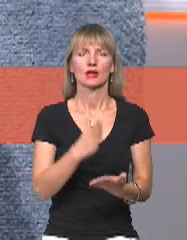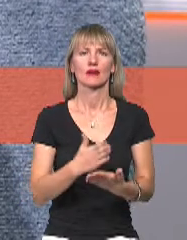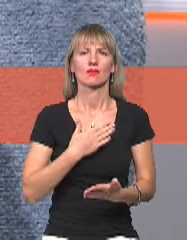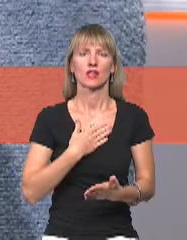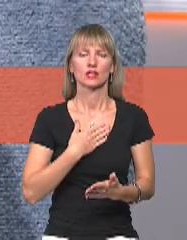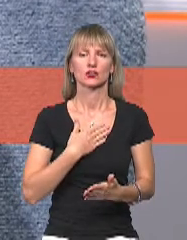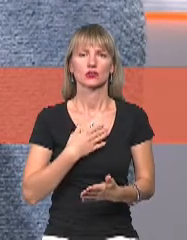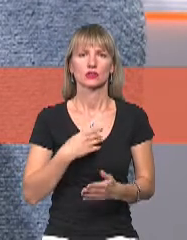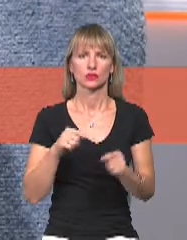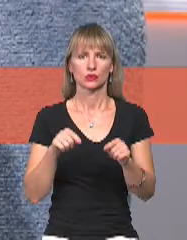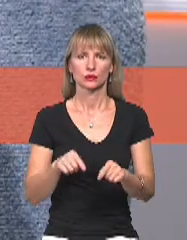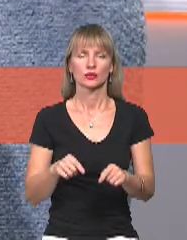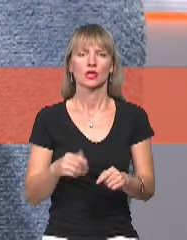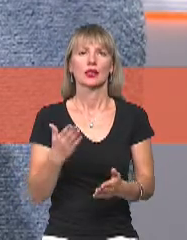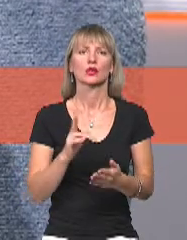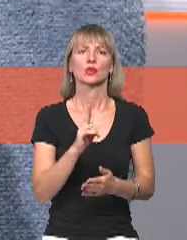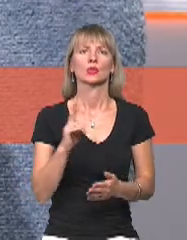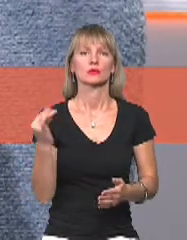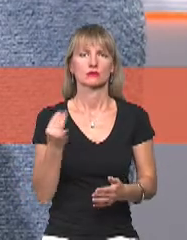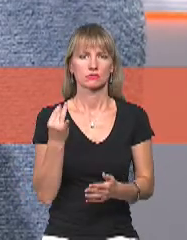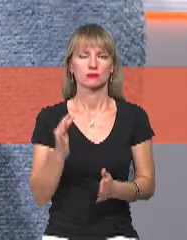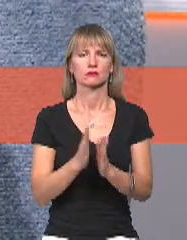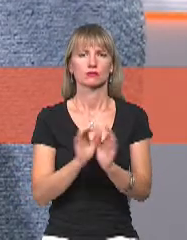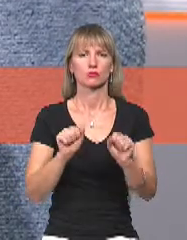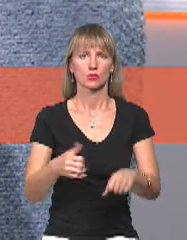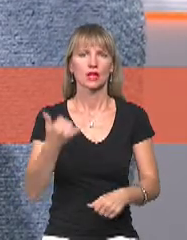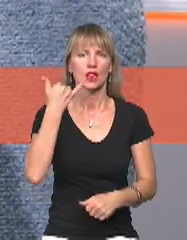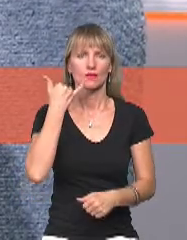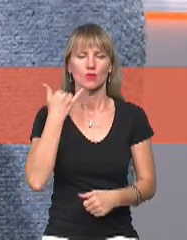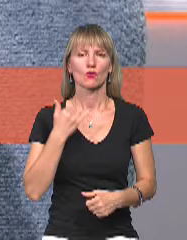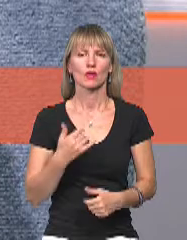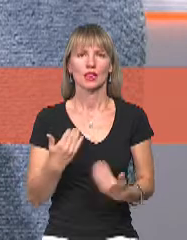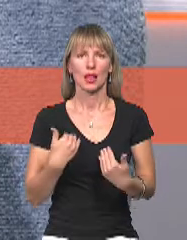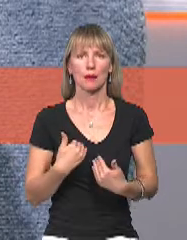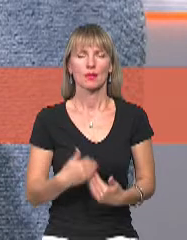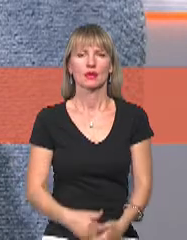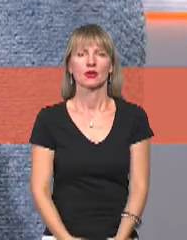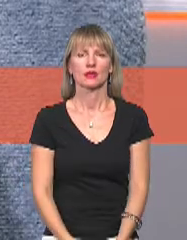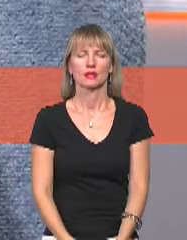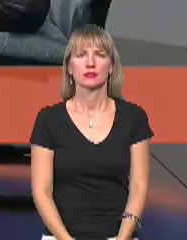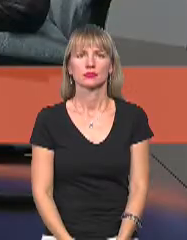нашій редакції, і якщо хтось зацікавиться, будь ласка, зателефонуйте. А